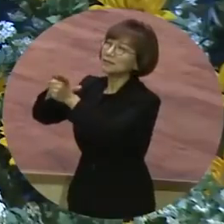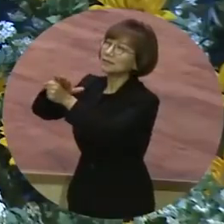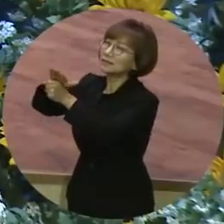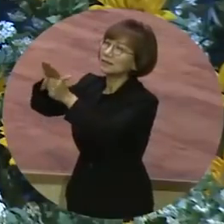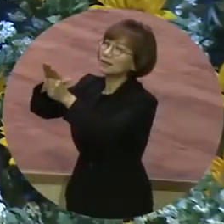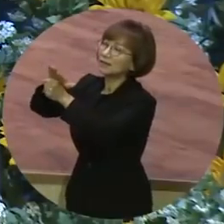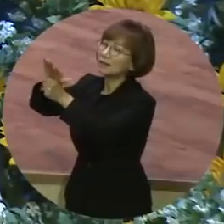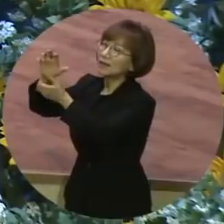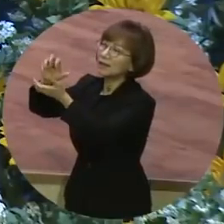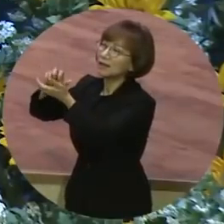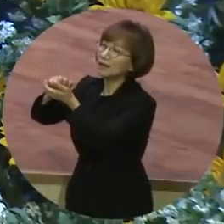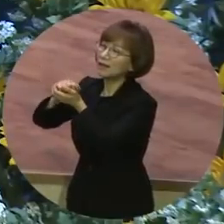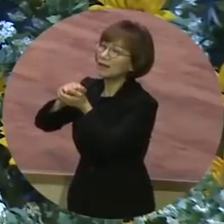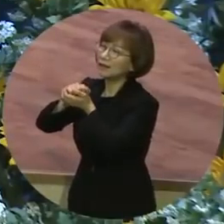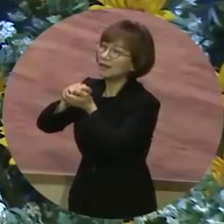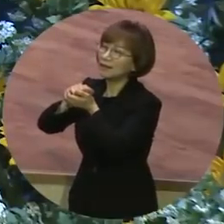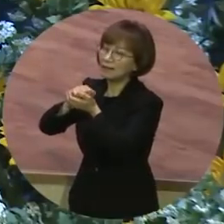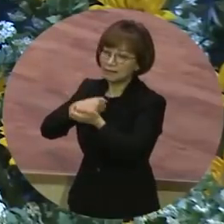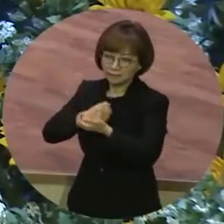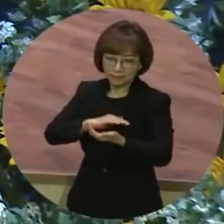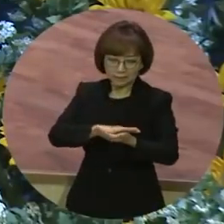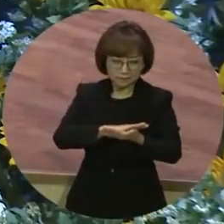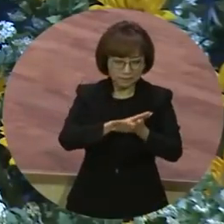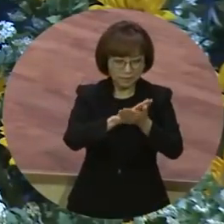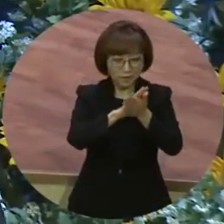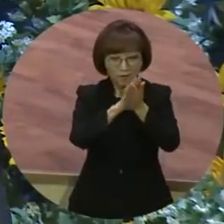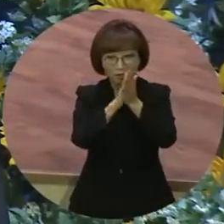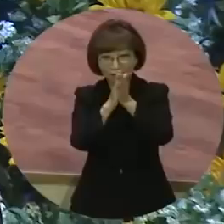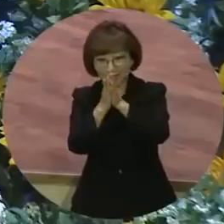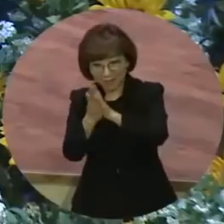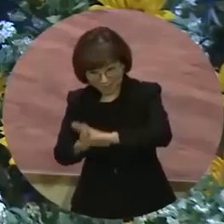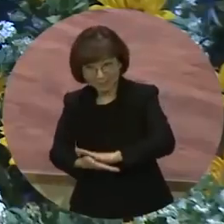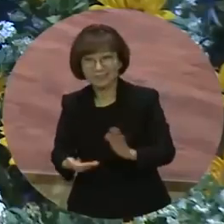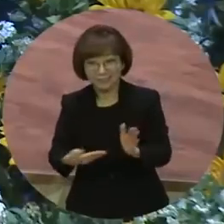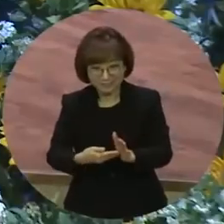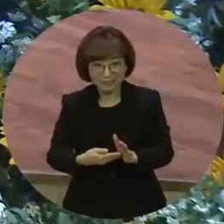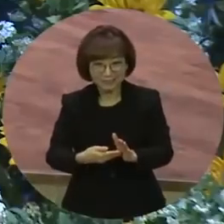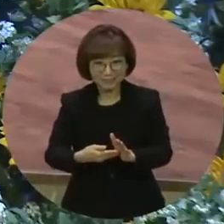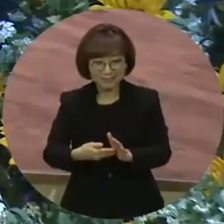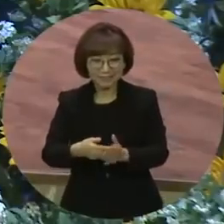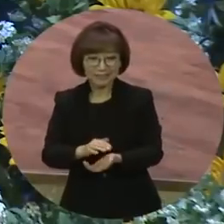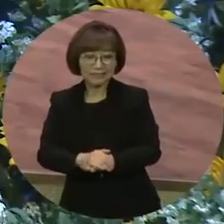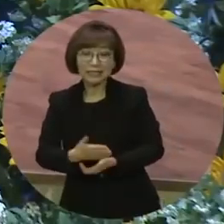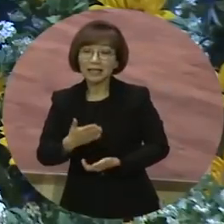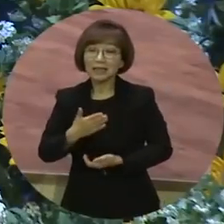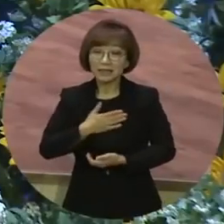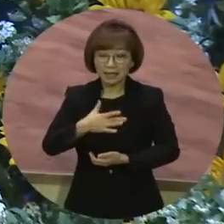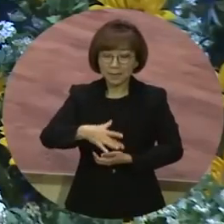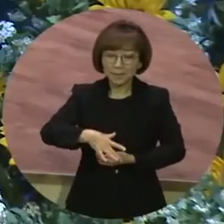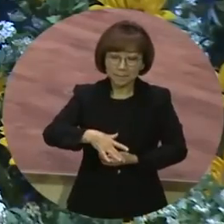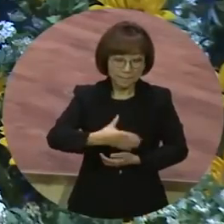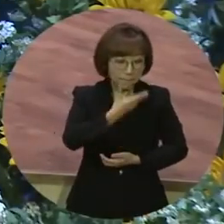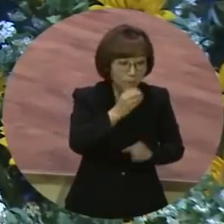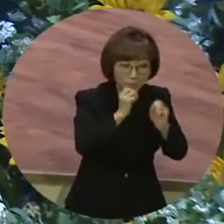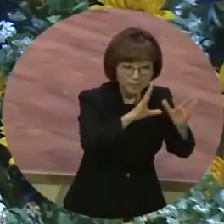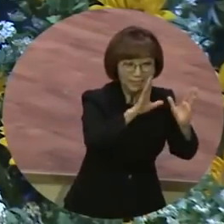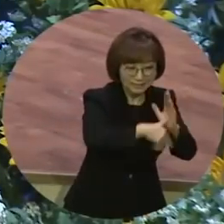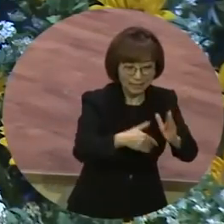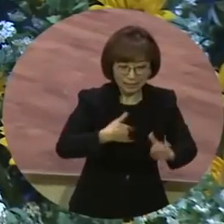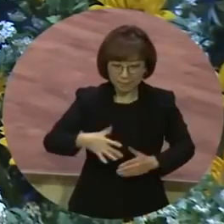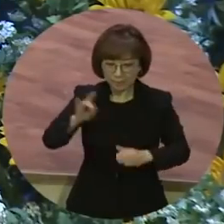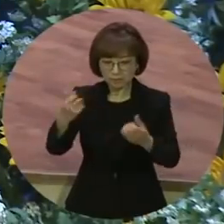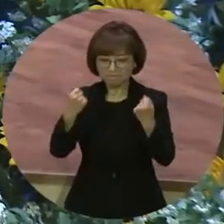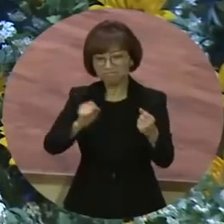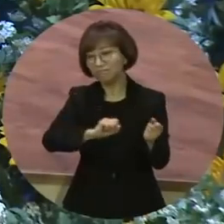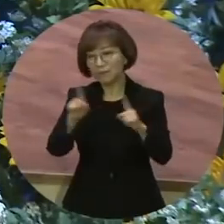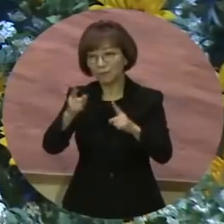시작했어요. 그때부터 DNA가 바뀌어진 거예요. 여러분, 내가 먼저 축복한 줄 믿으시 바랍니다. 너를